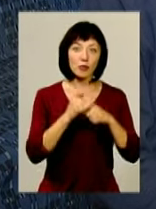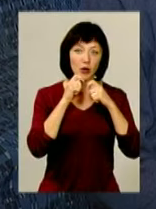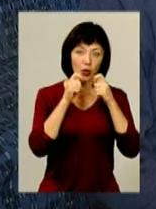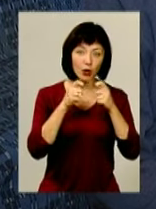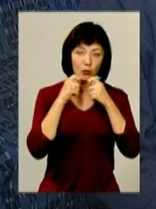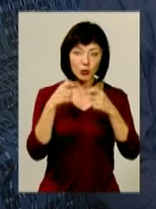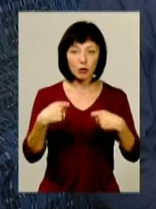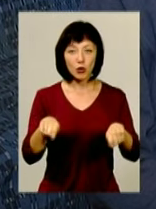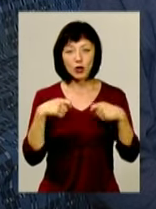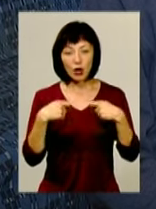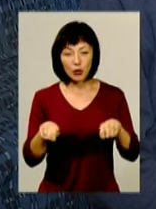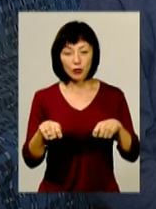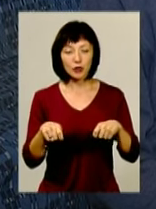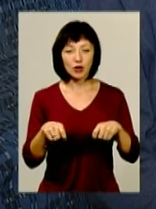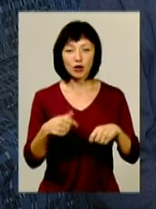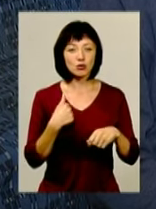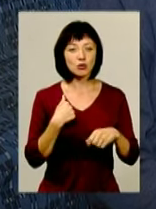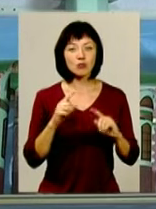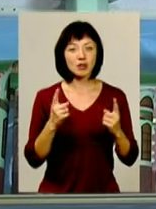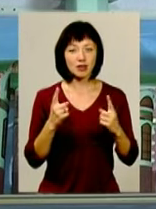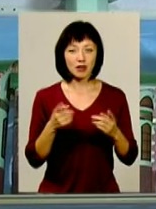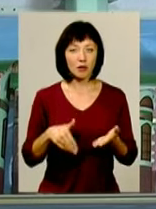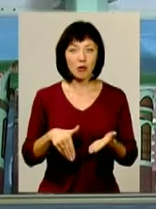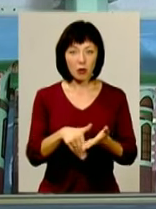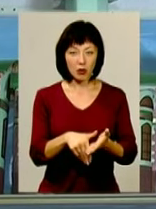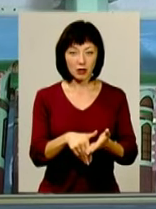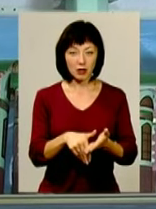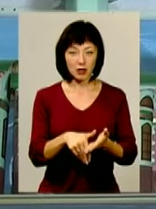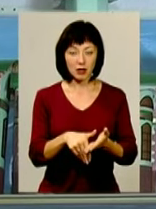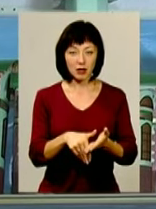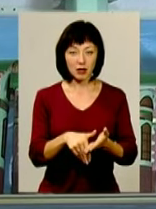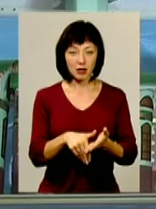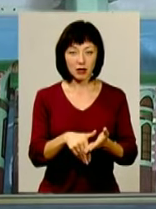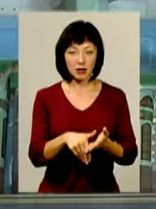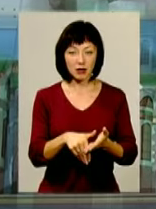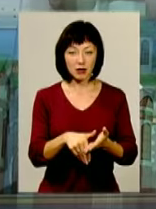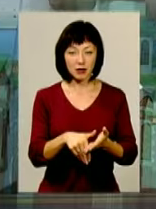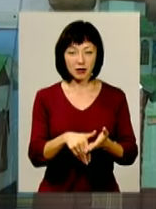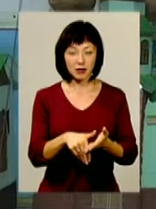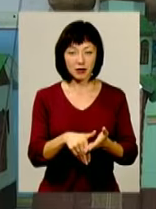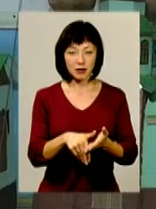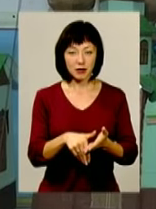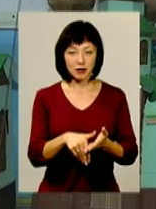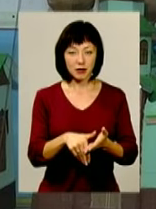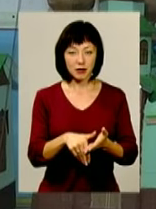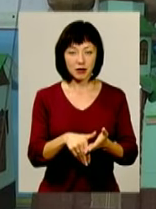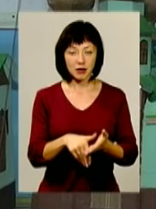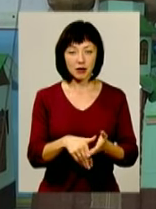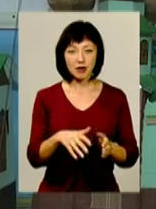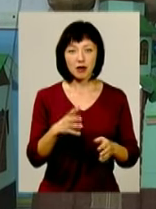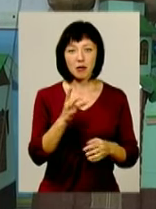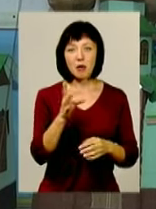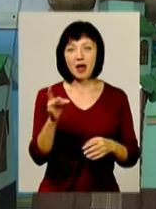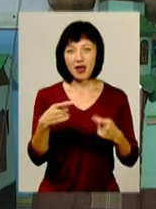сувеніри, продають, то чого ж мені не допомогти? З мобільного телефона там по тих по 5 гривень.